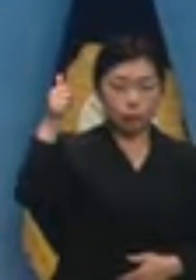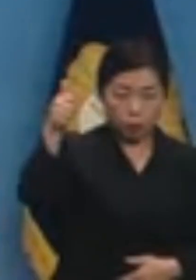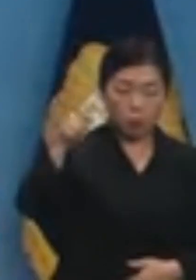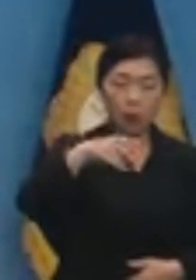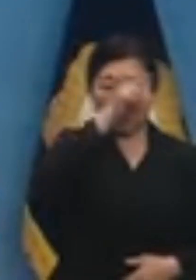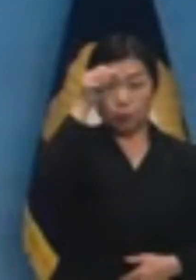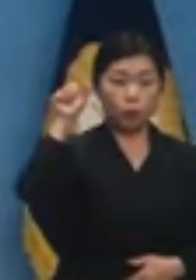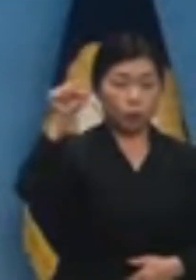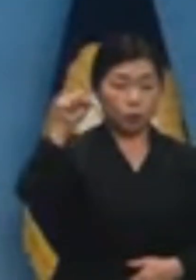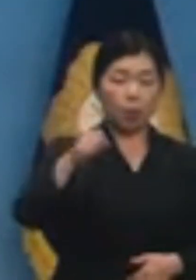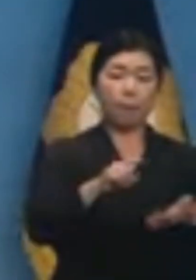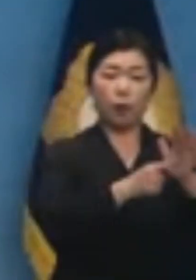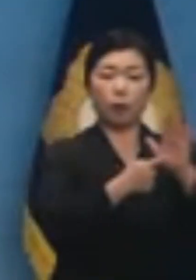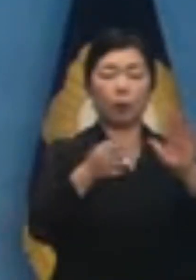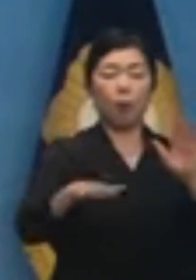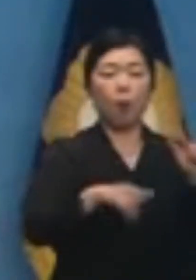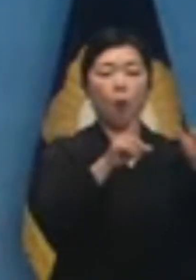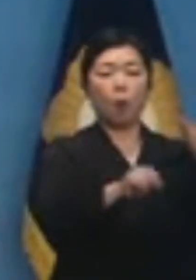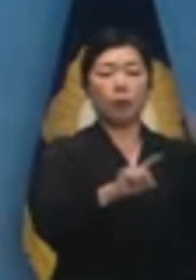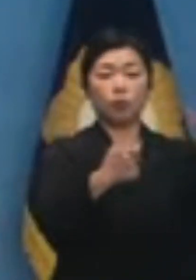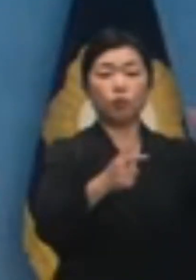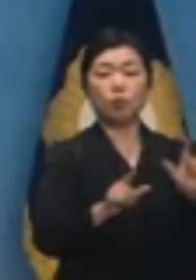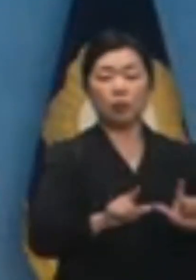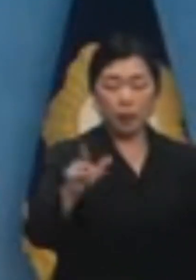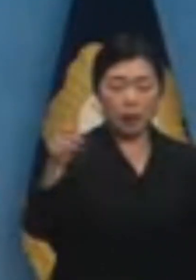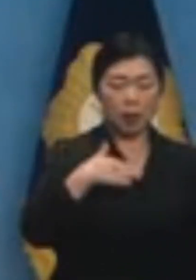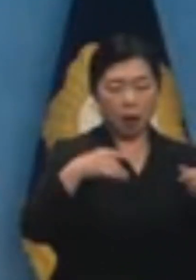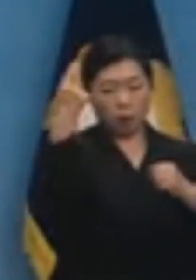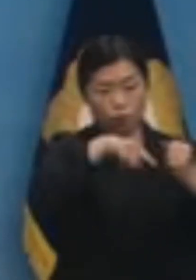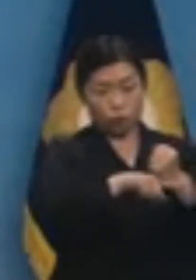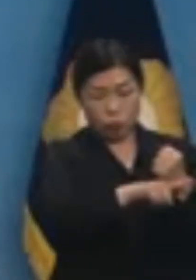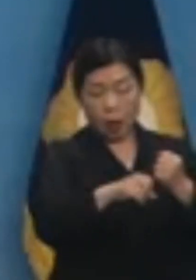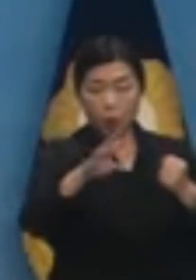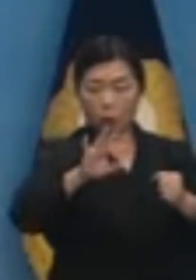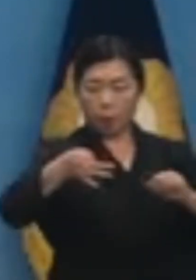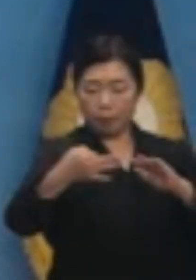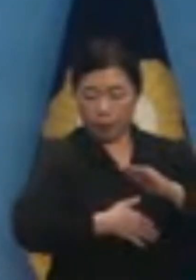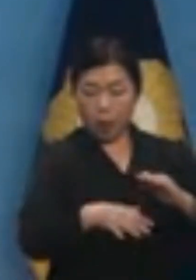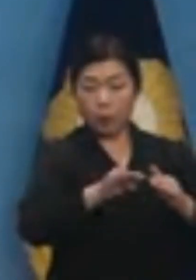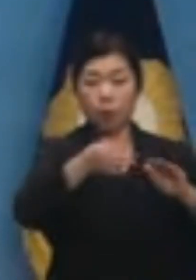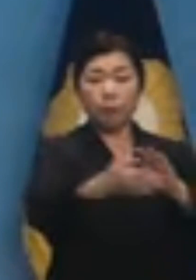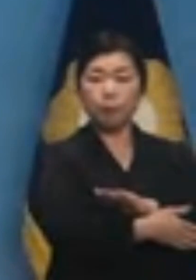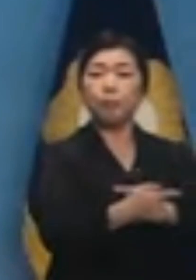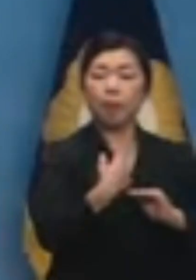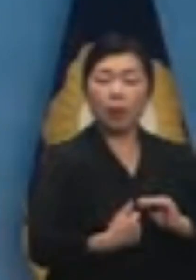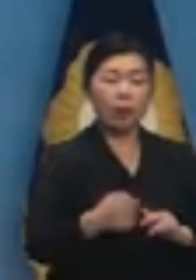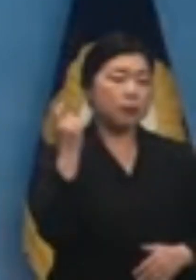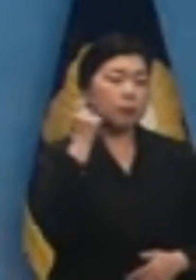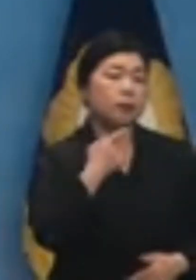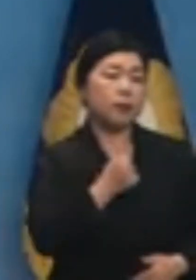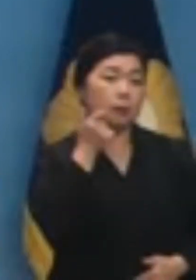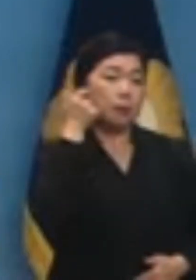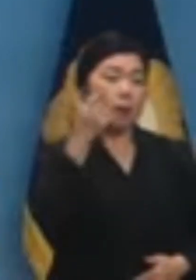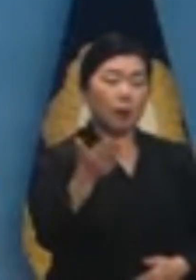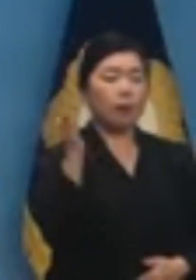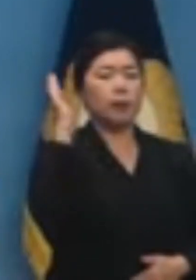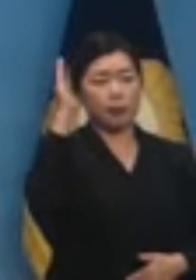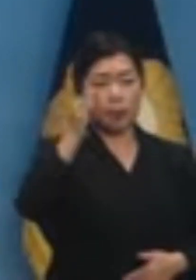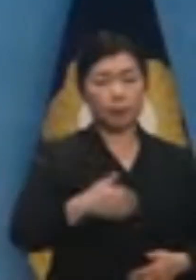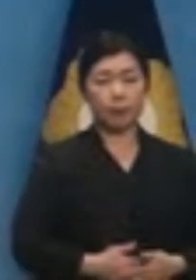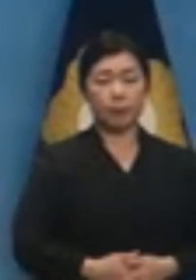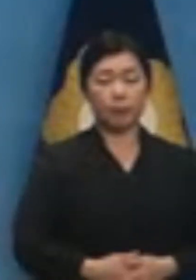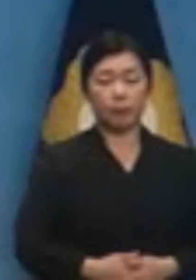5월 16일 경기도 수원 유세에서도 제가 수사를 받거나 돈을 받았다는 이야기를 들은 적 있나? 라고 주장하기도